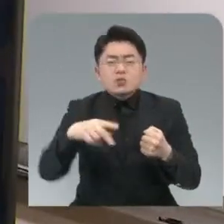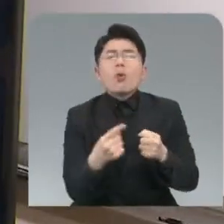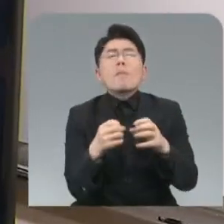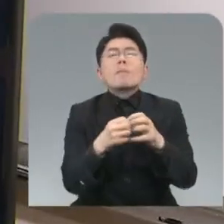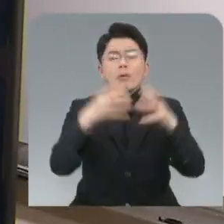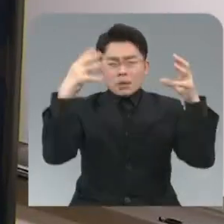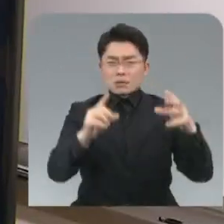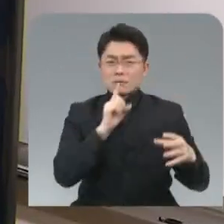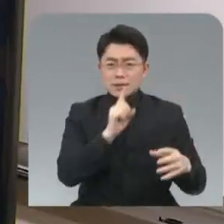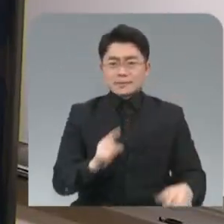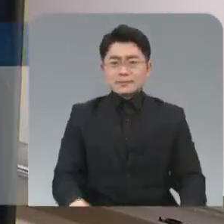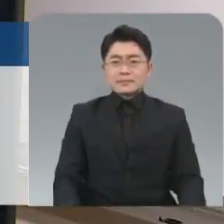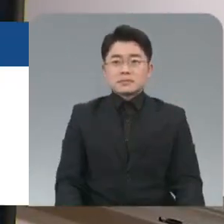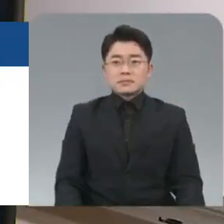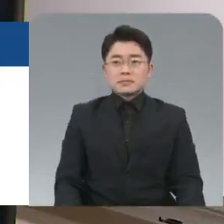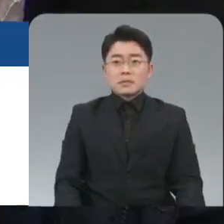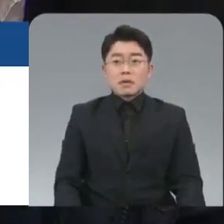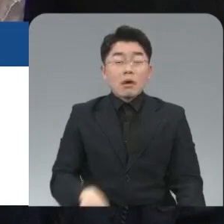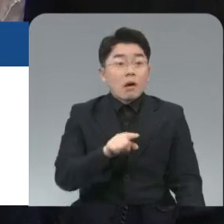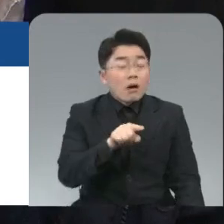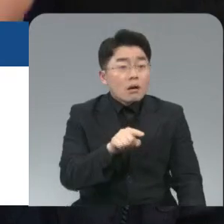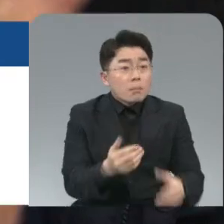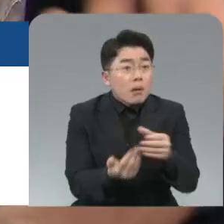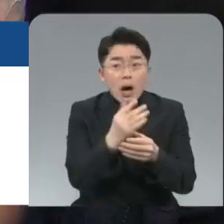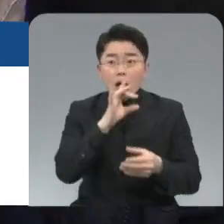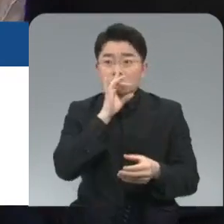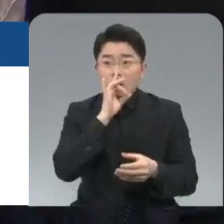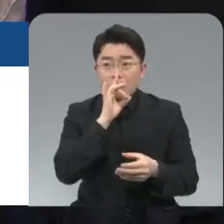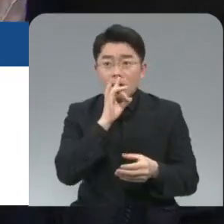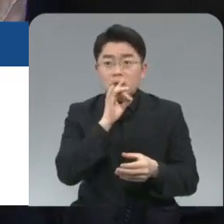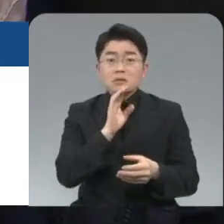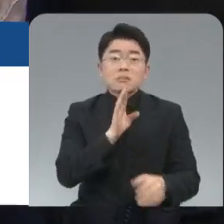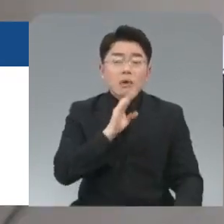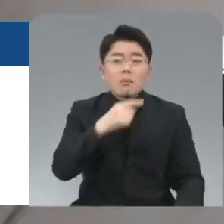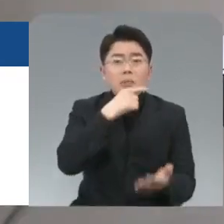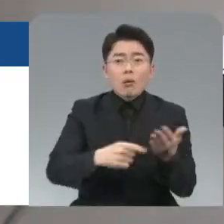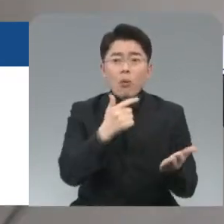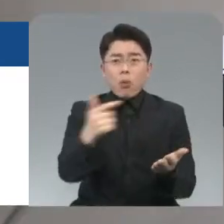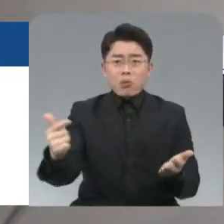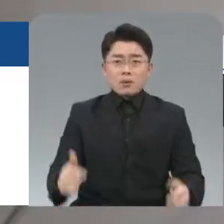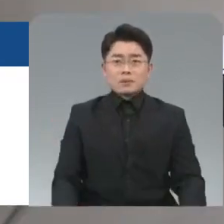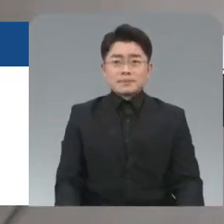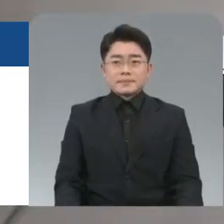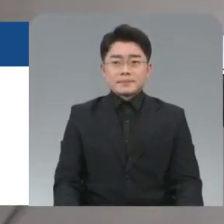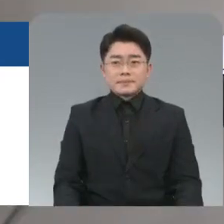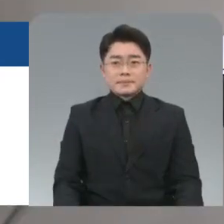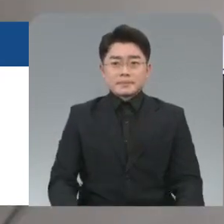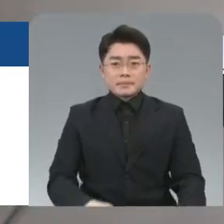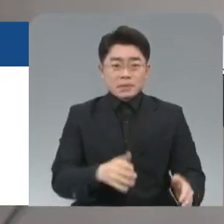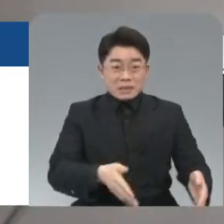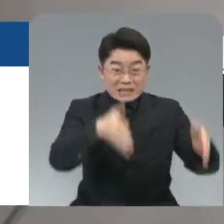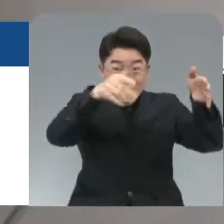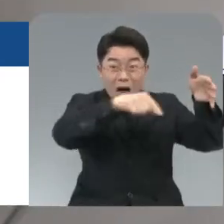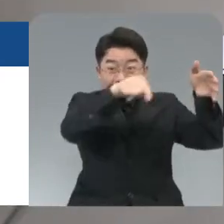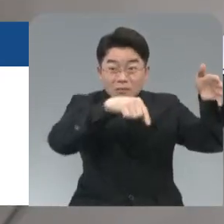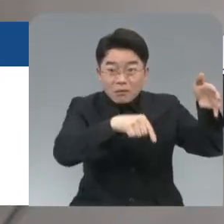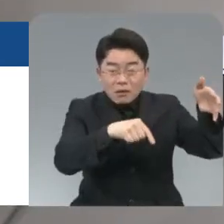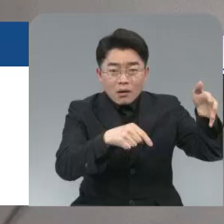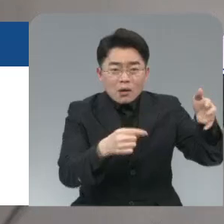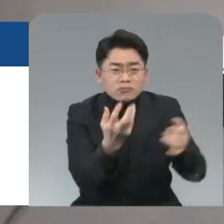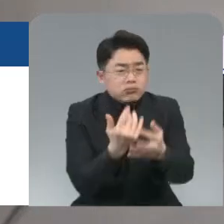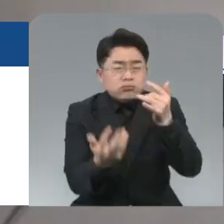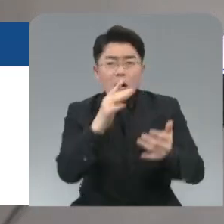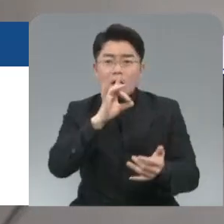겁니다. 이런 게 일어나면 안 되는데 이거는 정말 직격탄이에요. 일단 경락 건물 내에서 불꽃이 일어나면 안